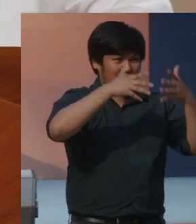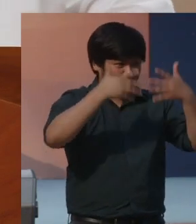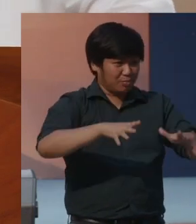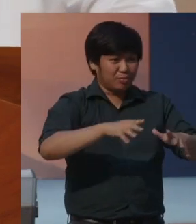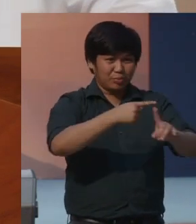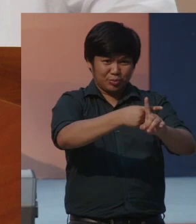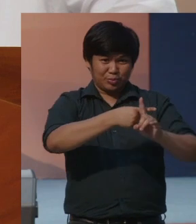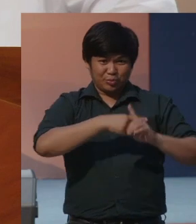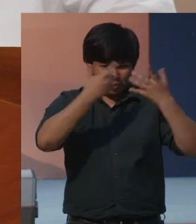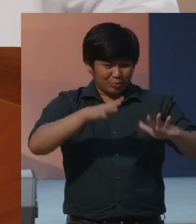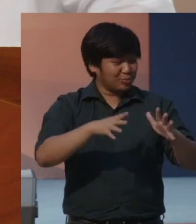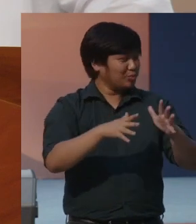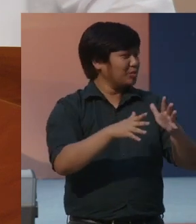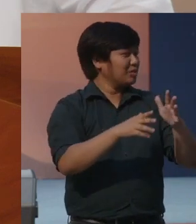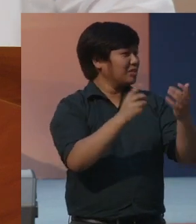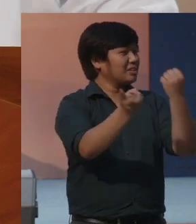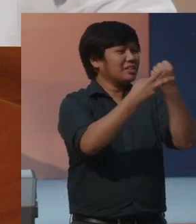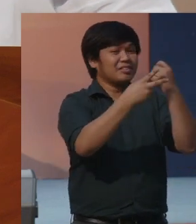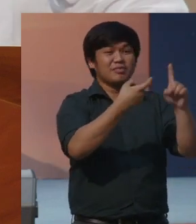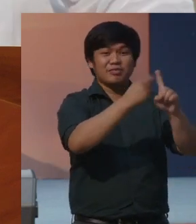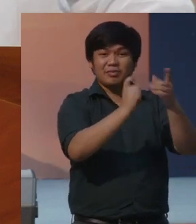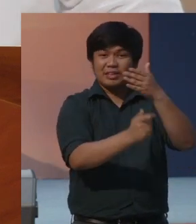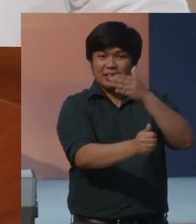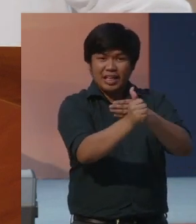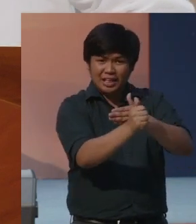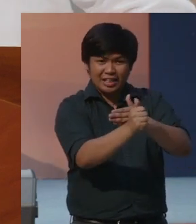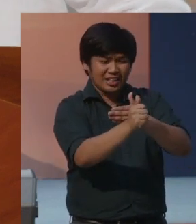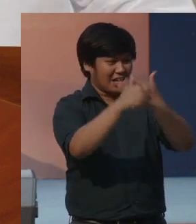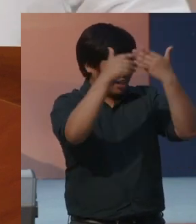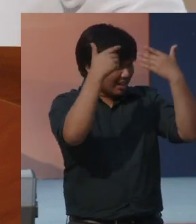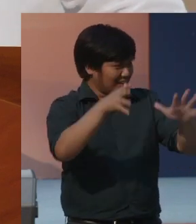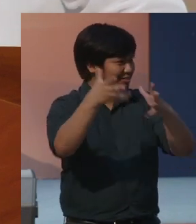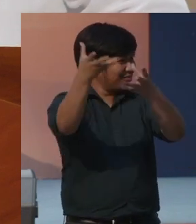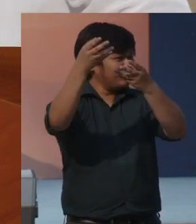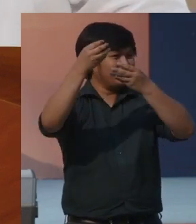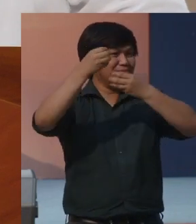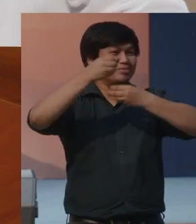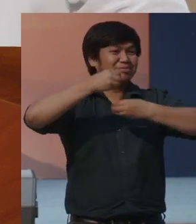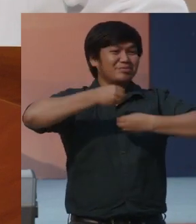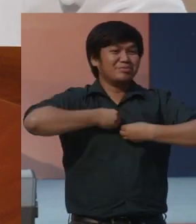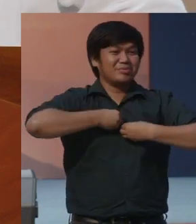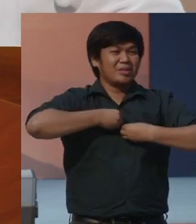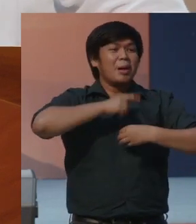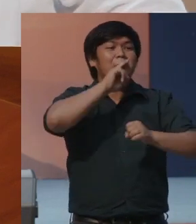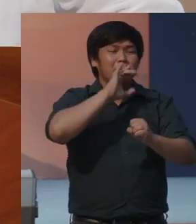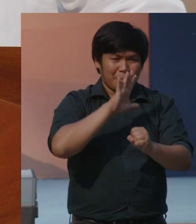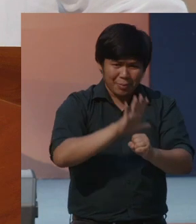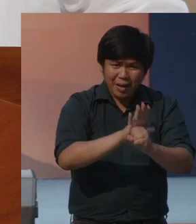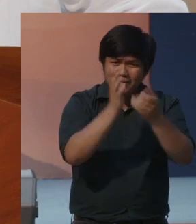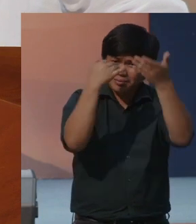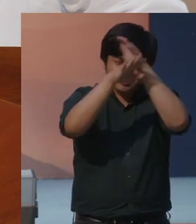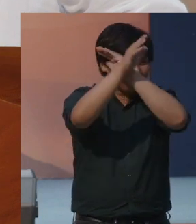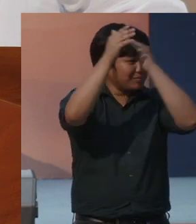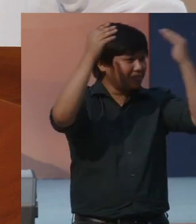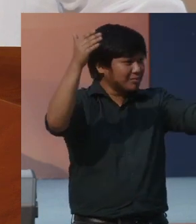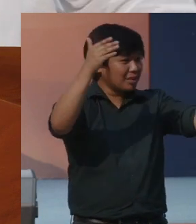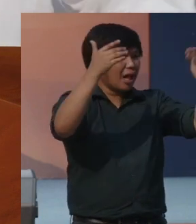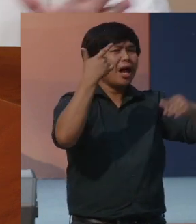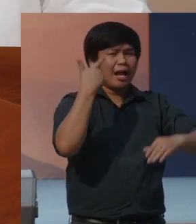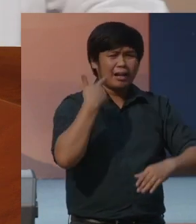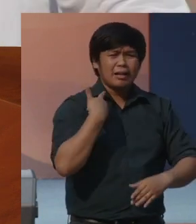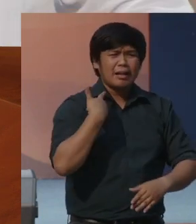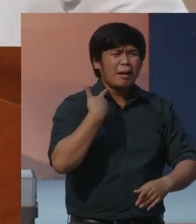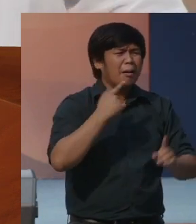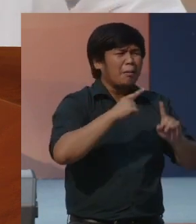kapahamakan at binigyan na ng katiyakan ng langit sa susunod na buhay,